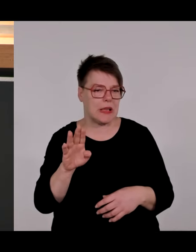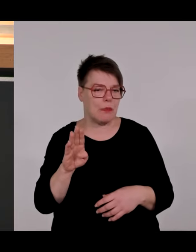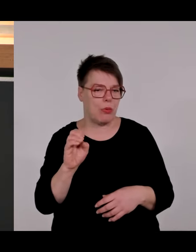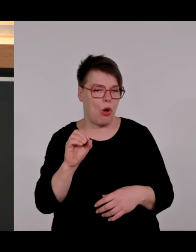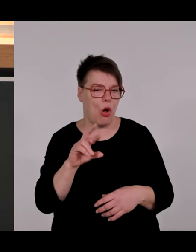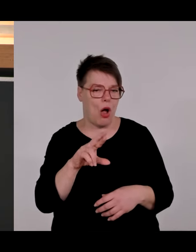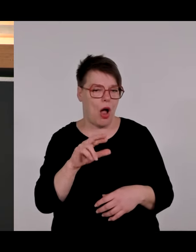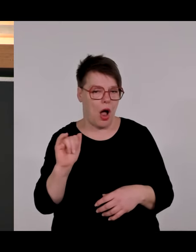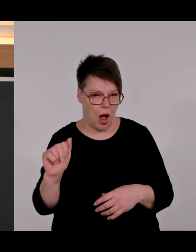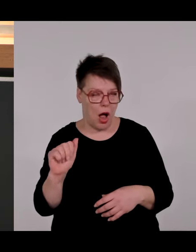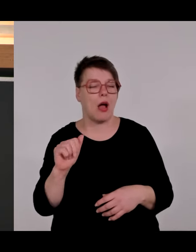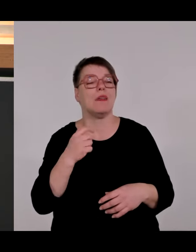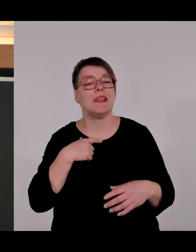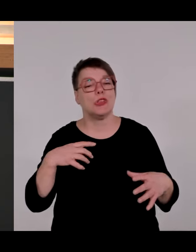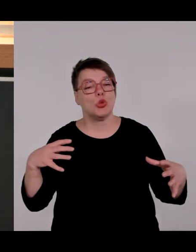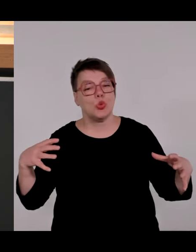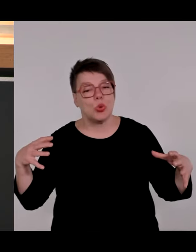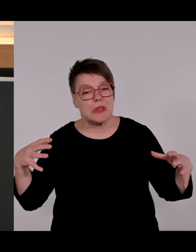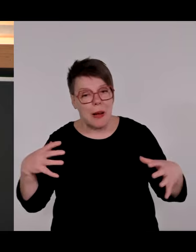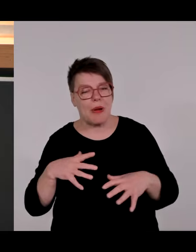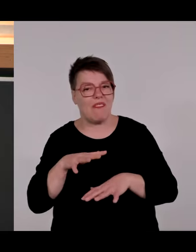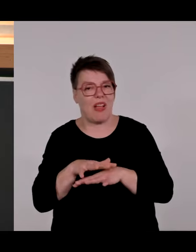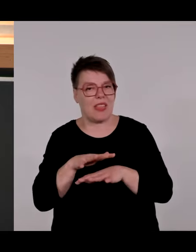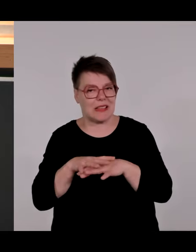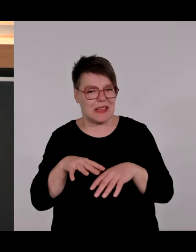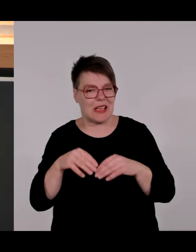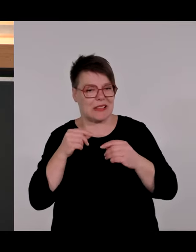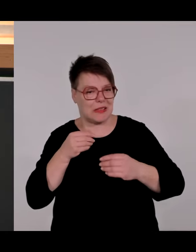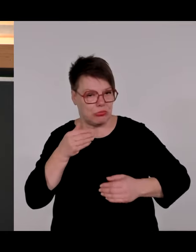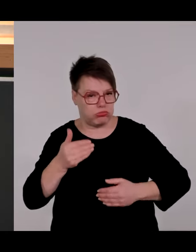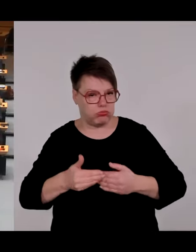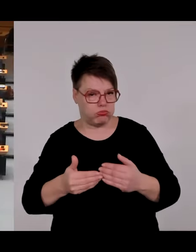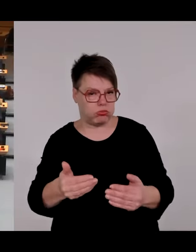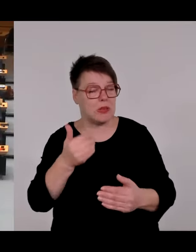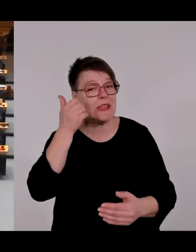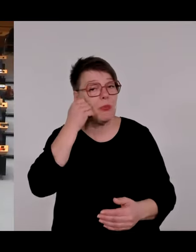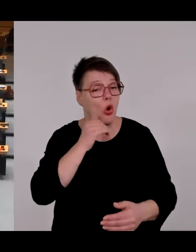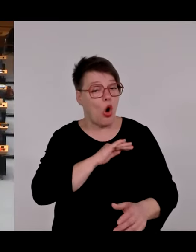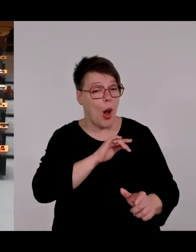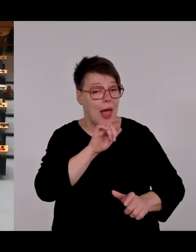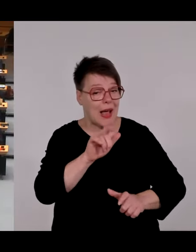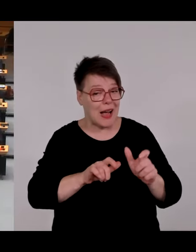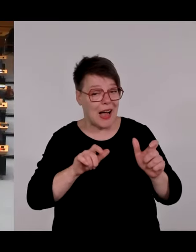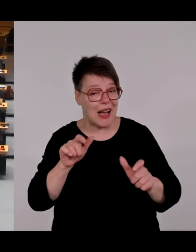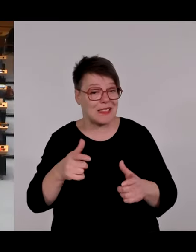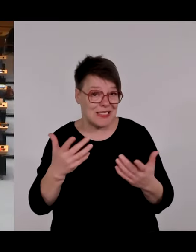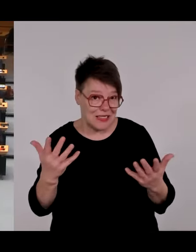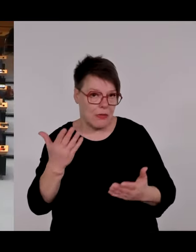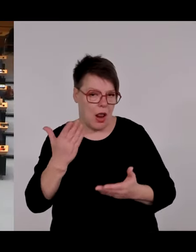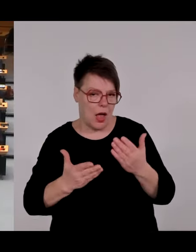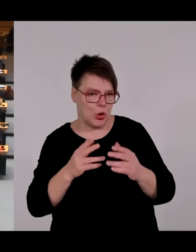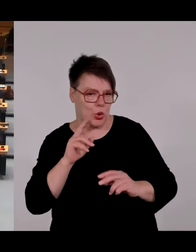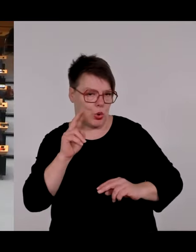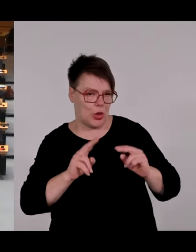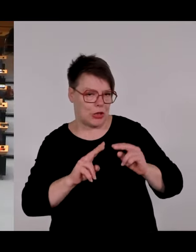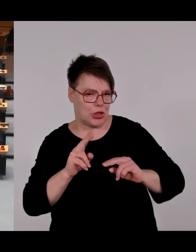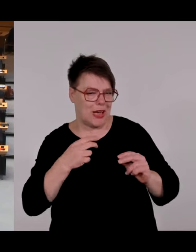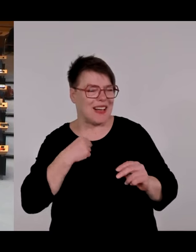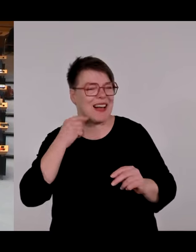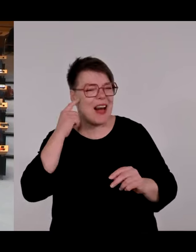die Gesundheitssenatorin, wenn es um die ganzen Themen ging, liebe Kolleginnen und Kollegen von den Grünen?